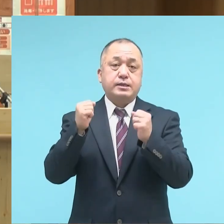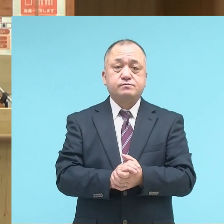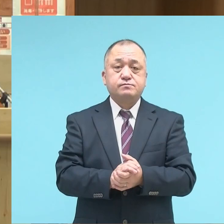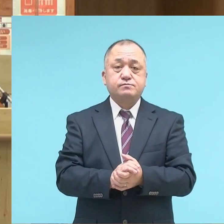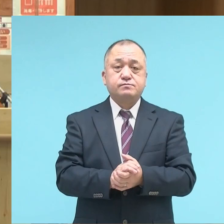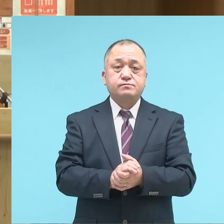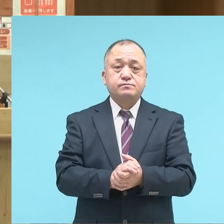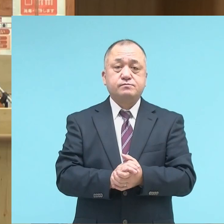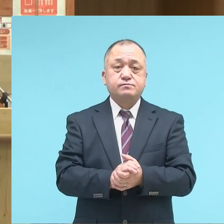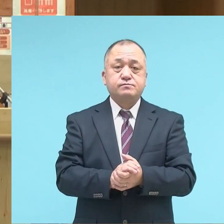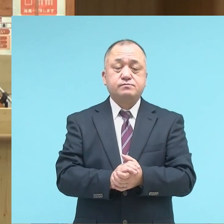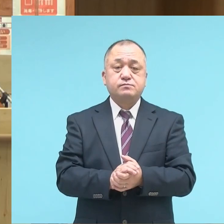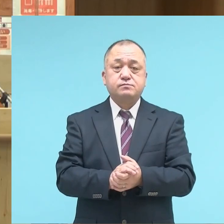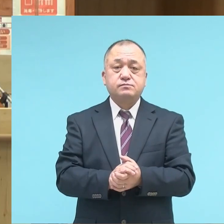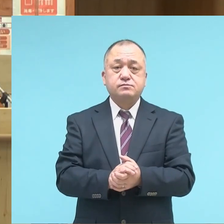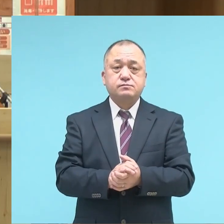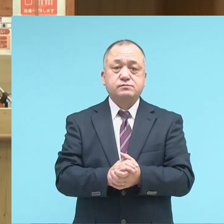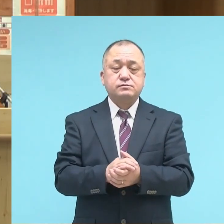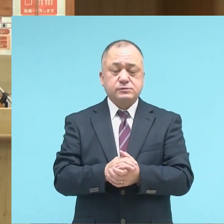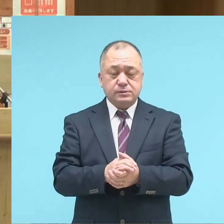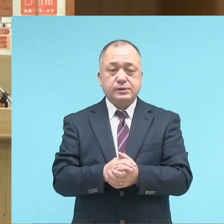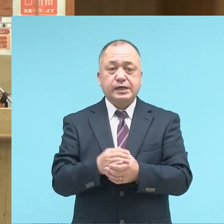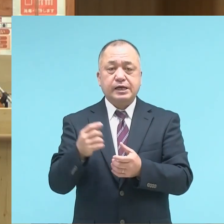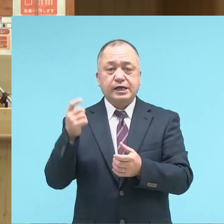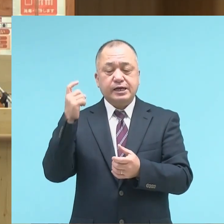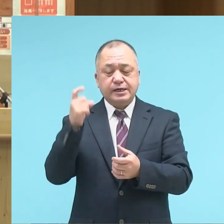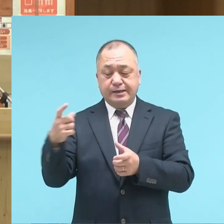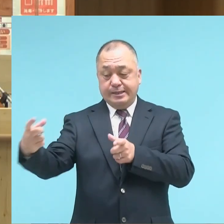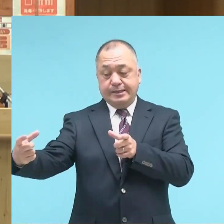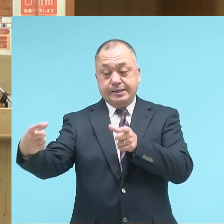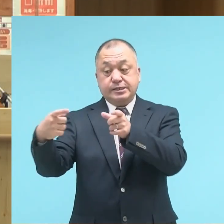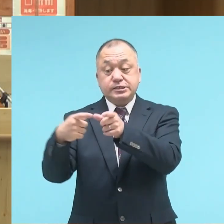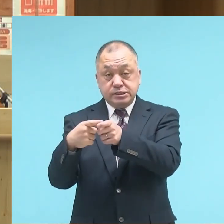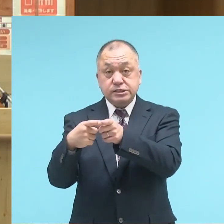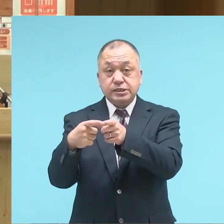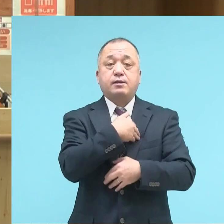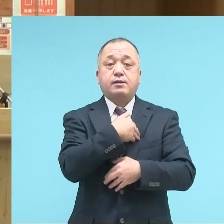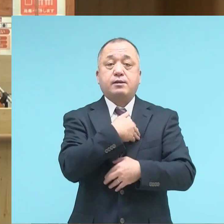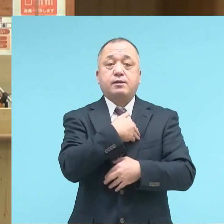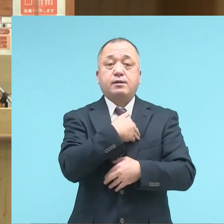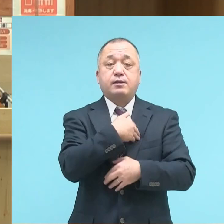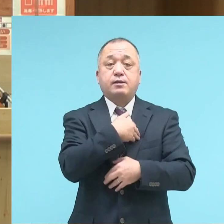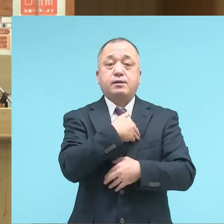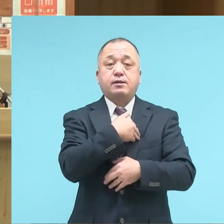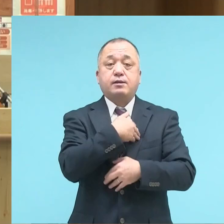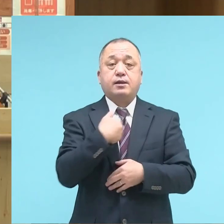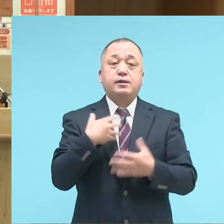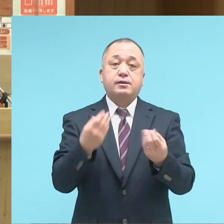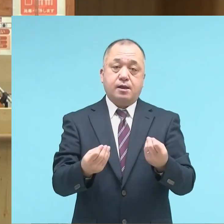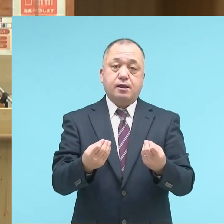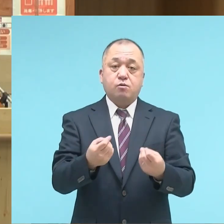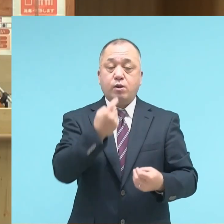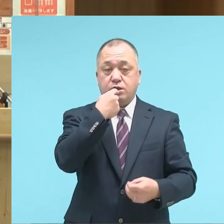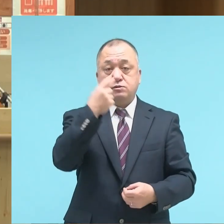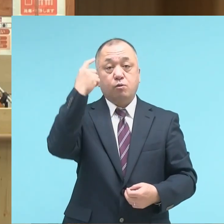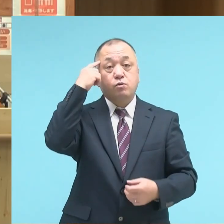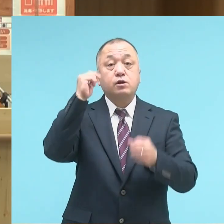ますので、そういった意味ではしっかり一致した中でですね、速やかにその派遣ができたというふうに思